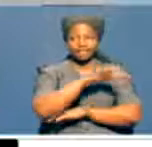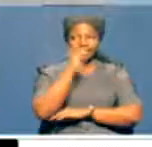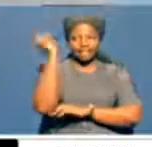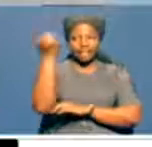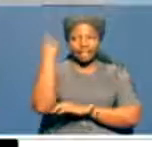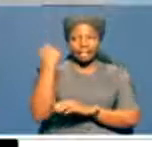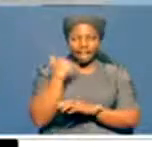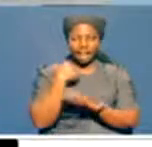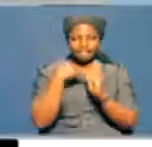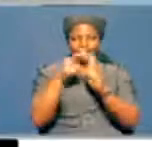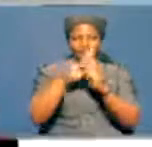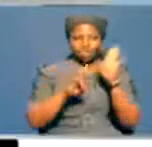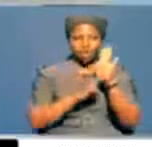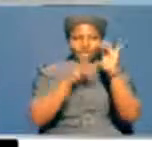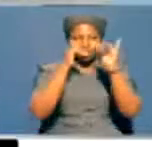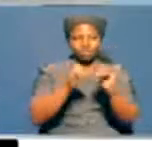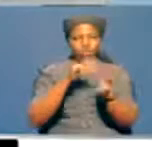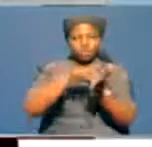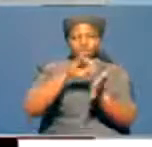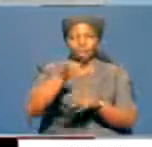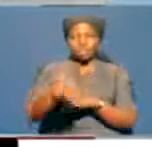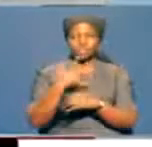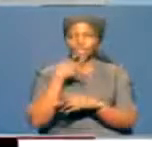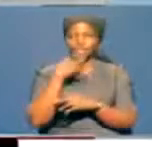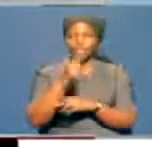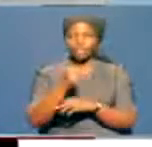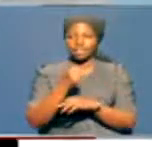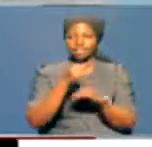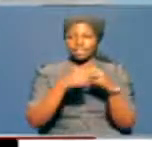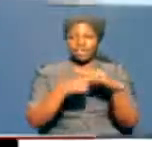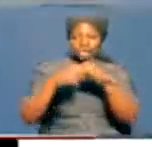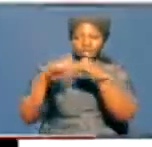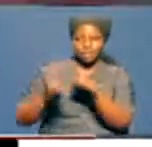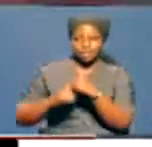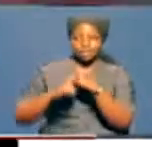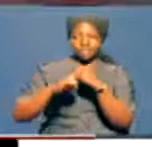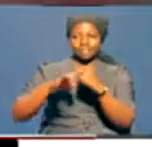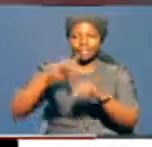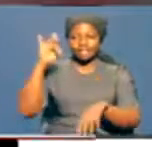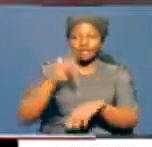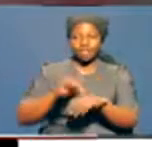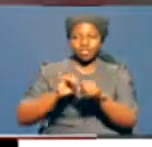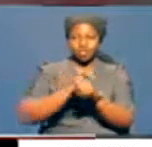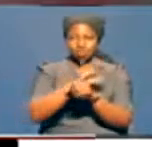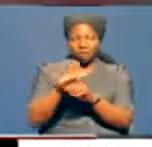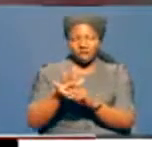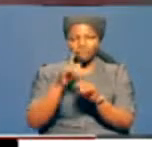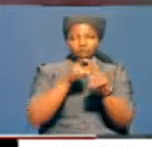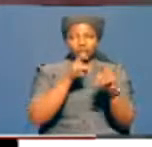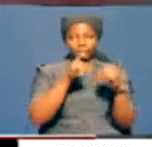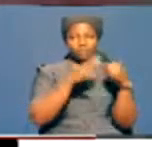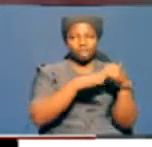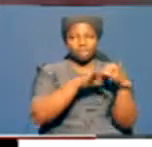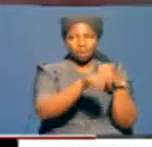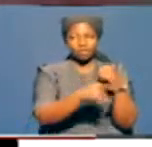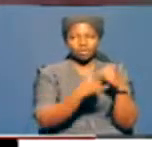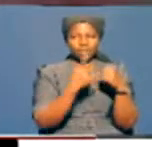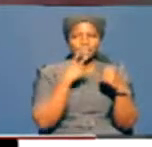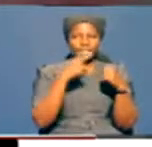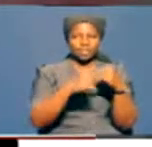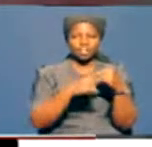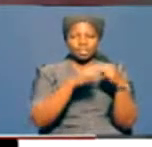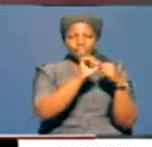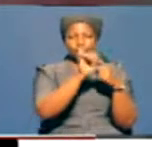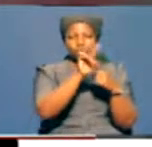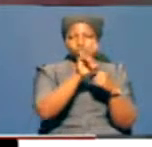Rekodi visa vipya 1546 vya maambukizi ya COVID-19 kutokana na sampuli 9752